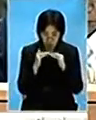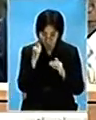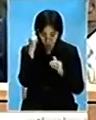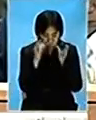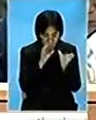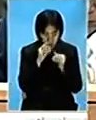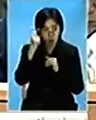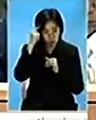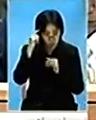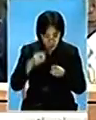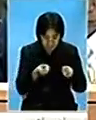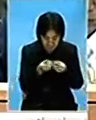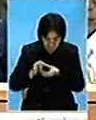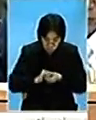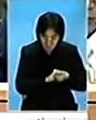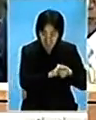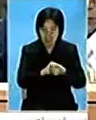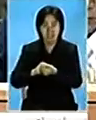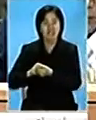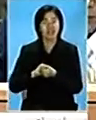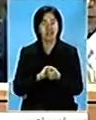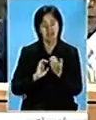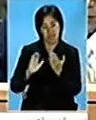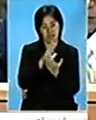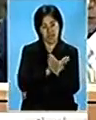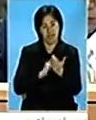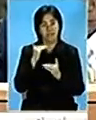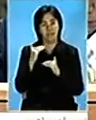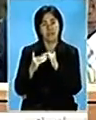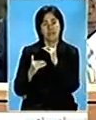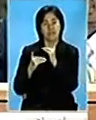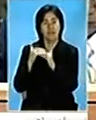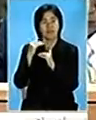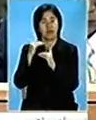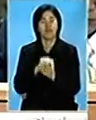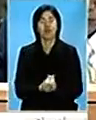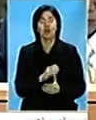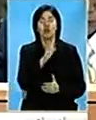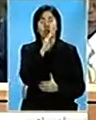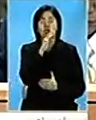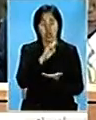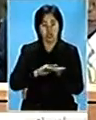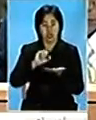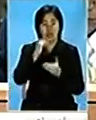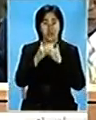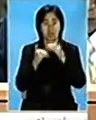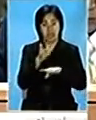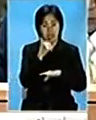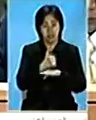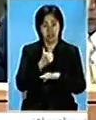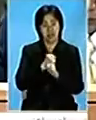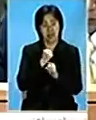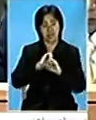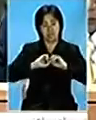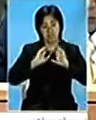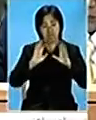เขาได้ร่วมกันในการสร้างพลังในการขับเคลื่อนผมคิดว่าถ้าหลักคิดนี้ของสภาพัฒนาการเมืองชัดเจน